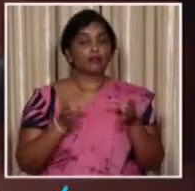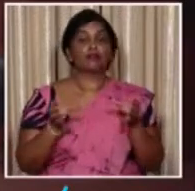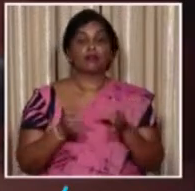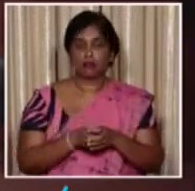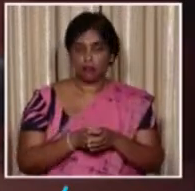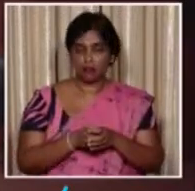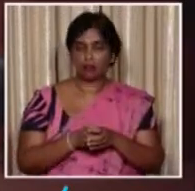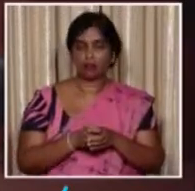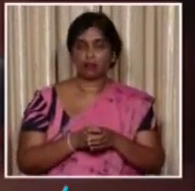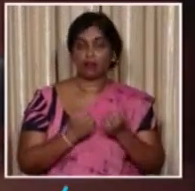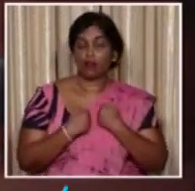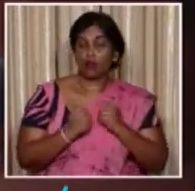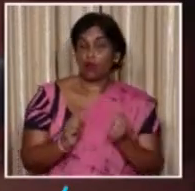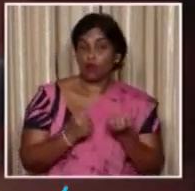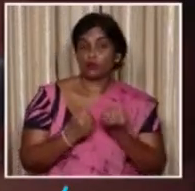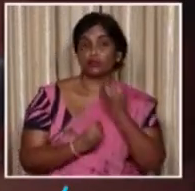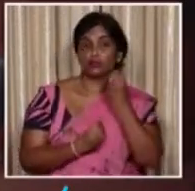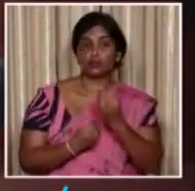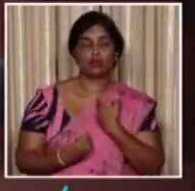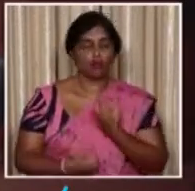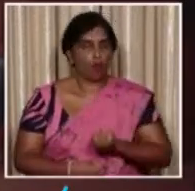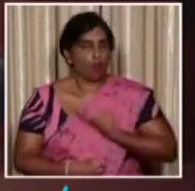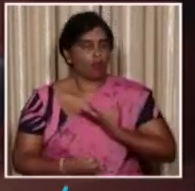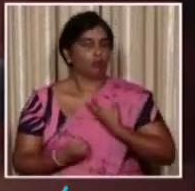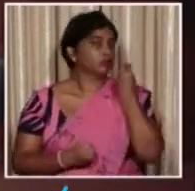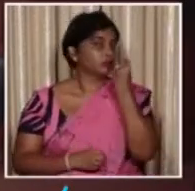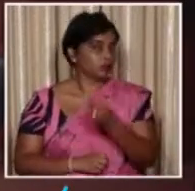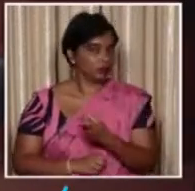කණ්ඩායමකට ධෛර්යය දීලා උත්තේජන දීලා